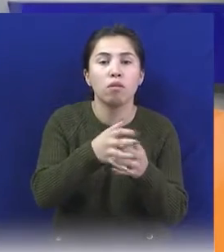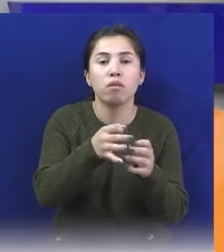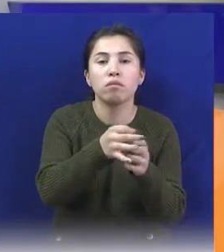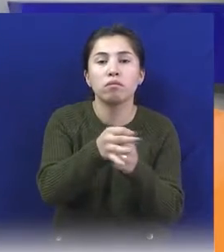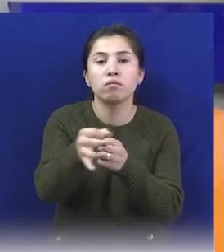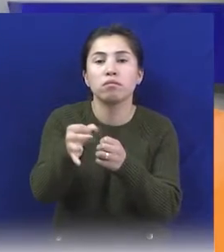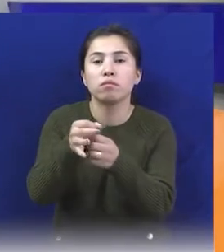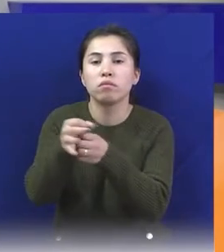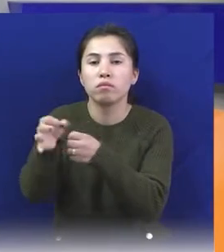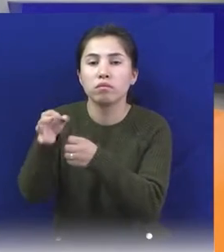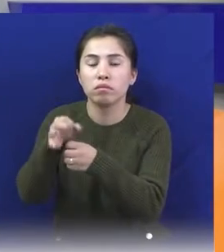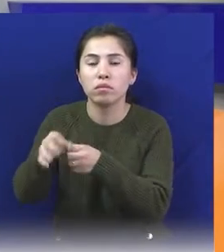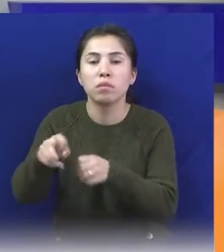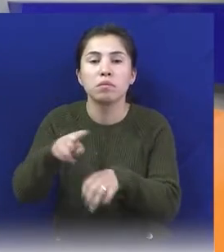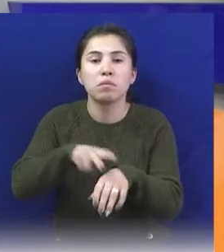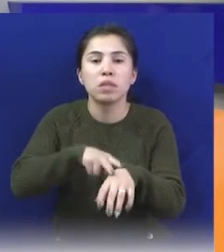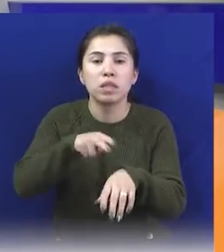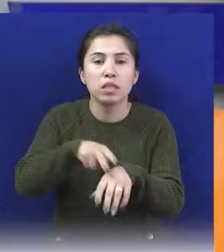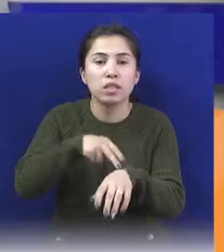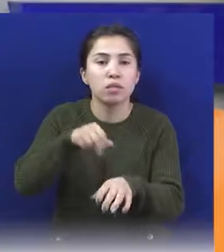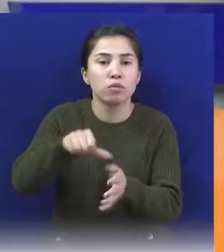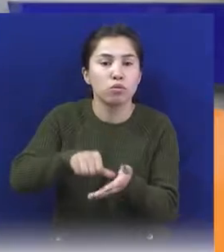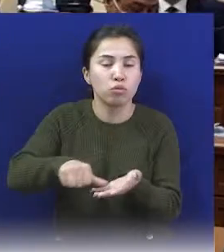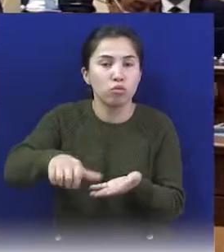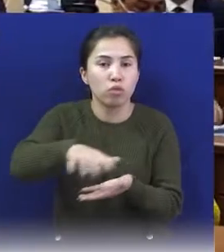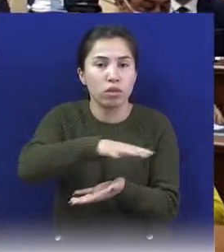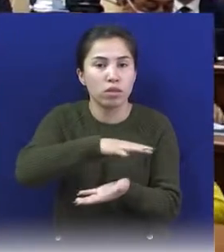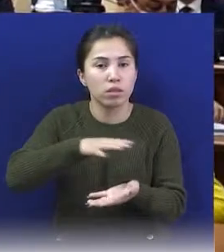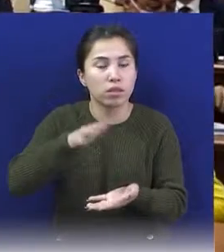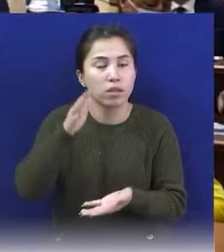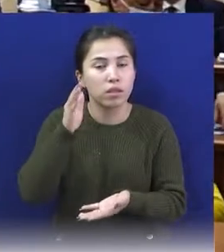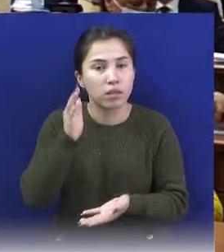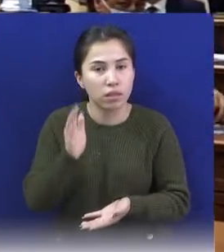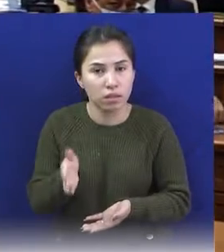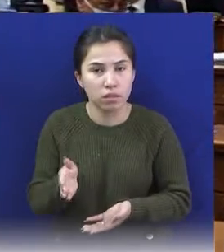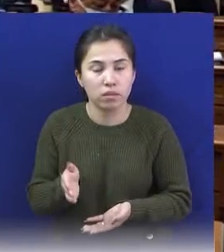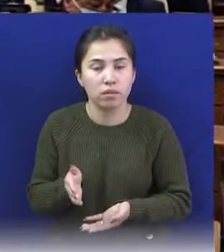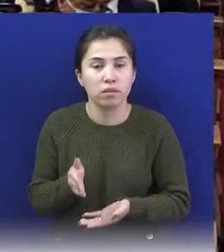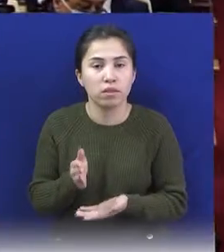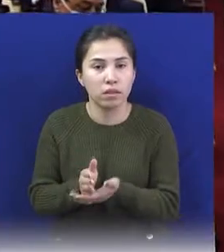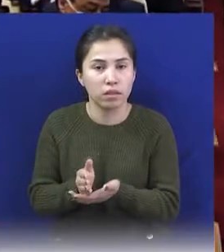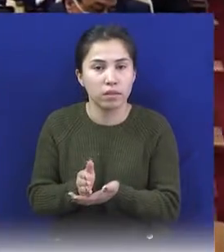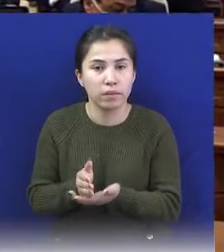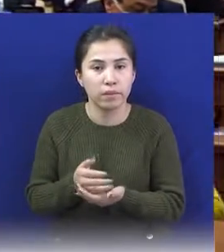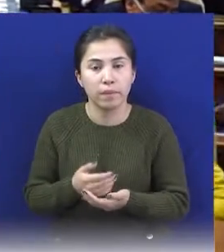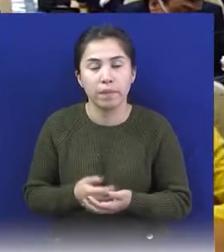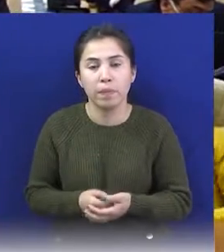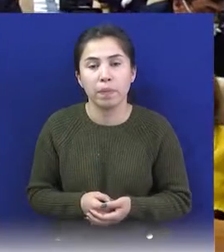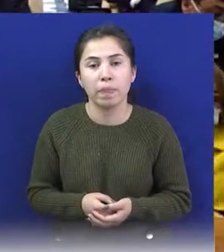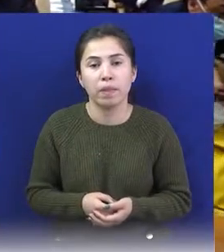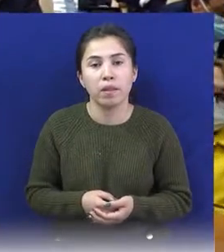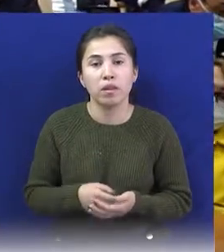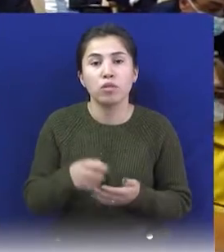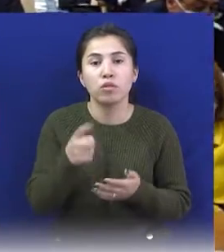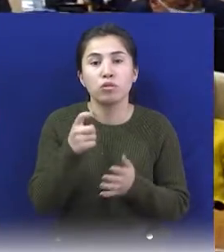сел, руководители департаментов и общественных организаций. Социально-экономические показатели региона за 9 месяцев выше, чем в